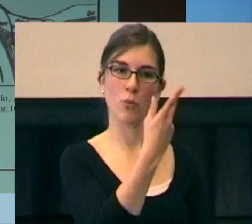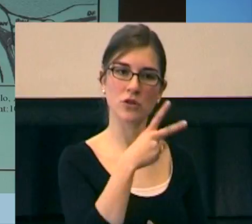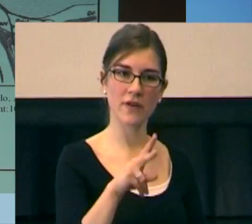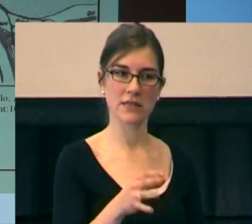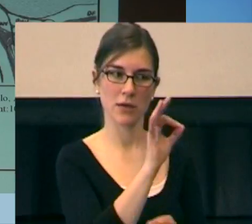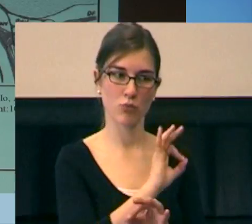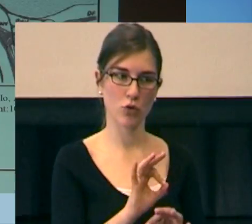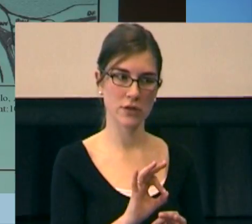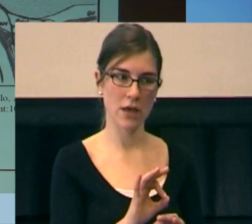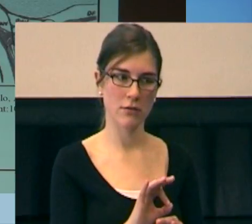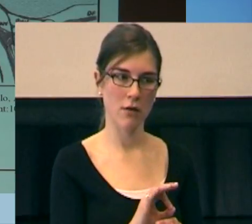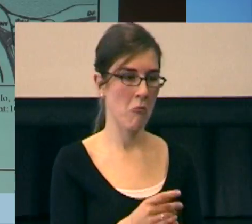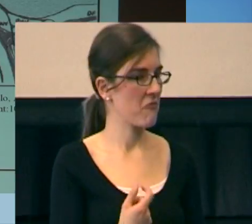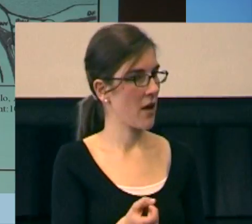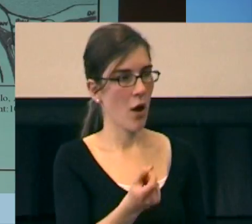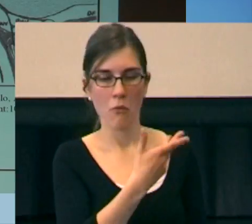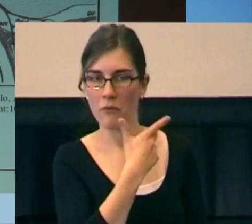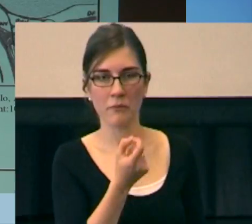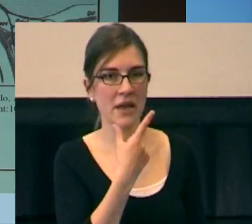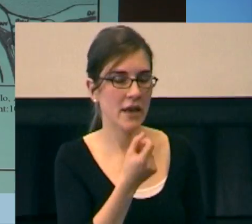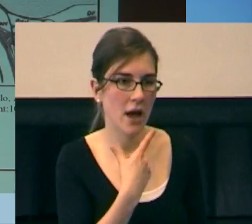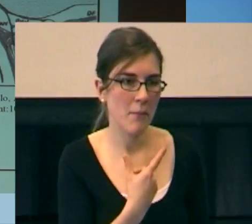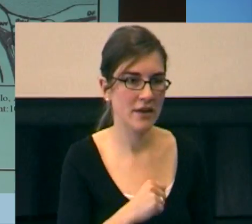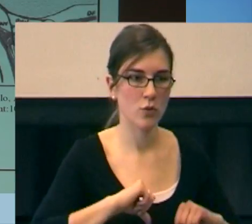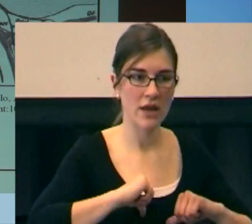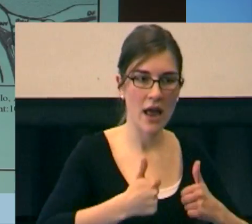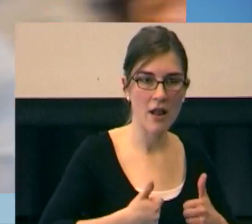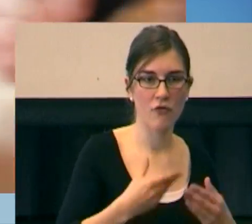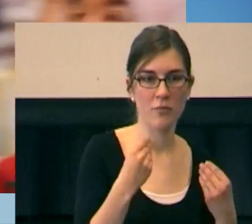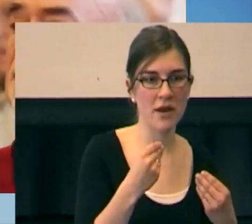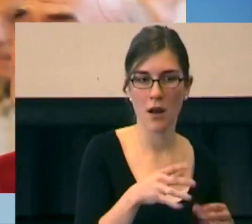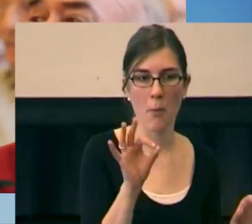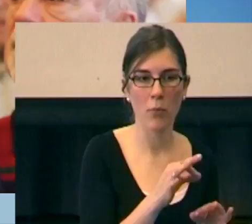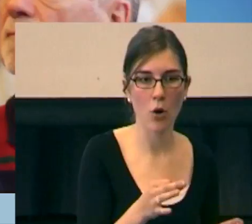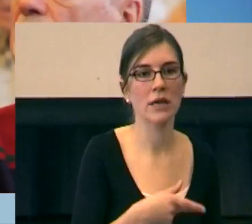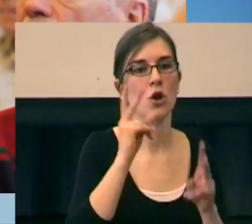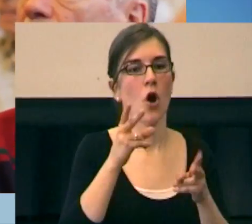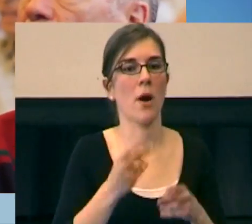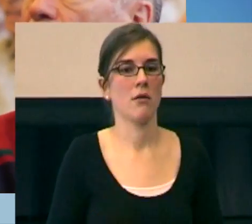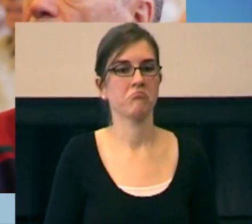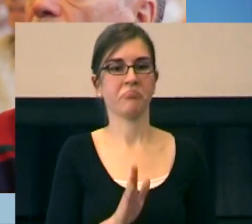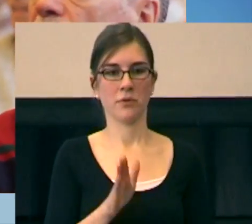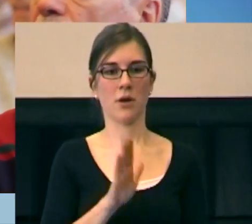ohne Hilfsmittel, ohne Medikamente normale Erektionsfähigkeit haben oder wieder bekommen.